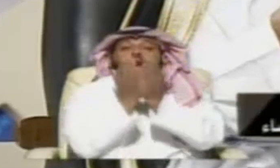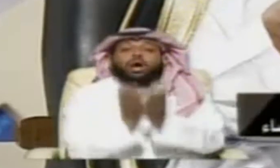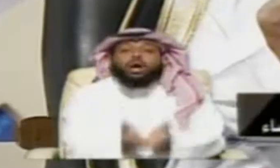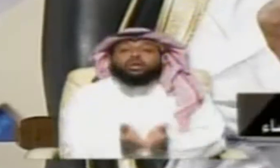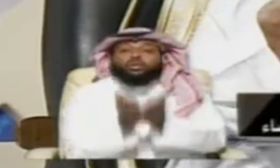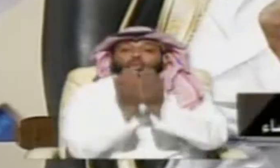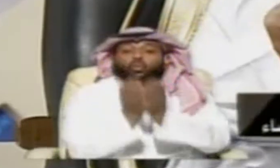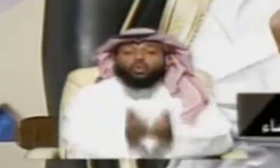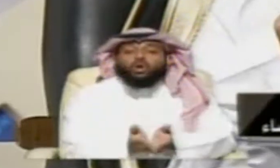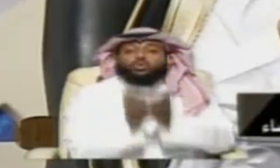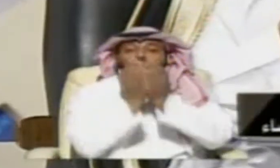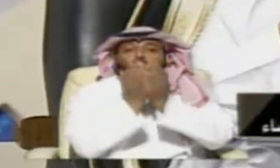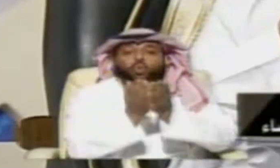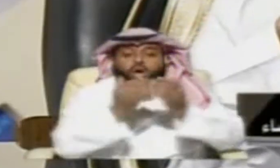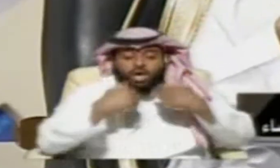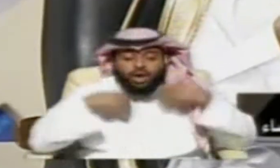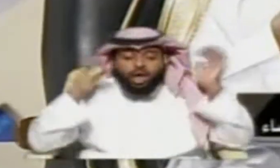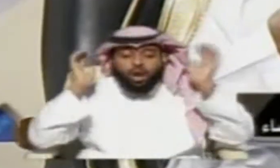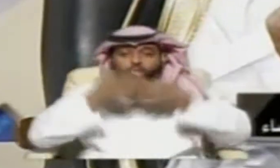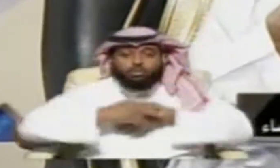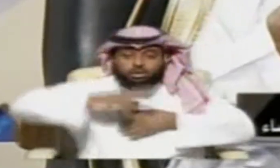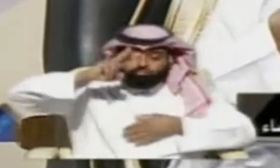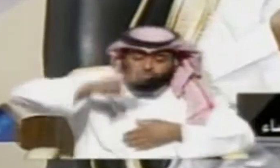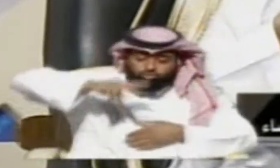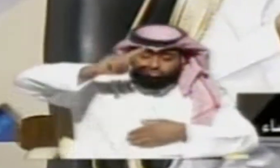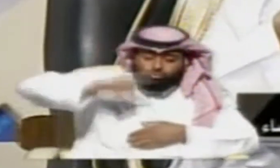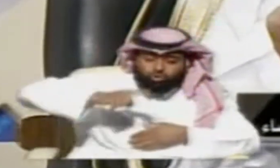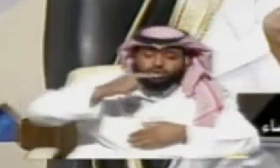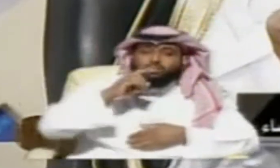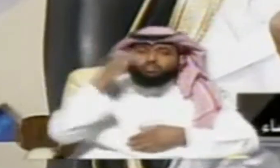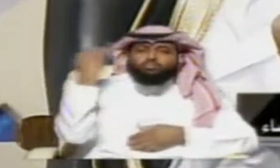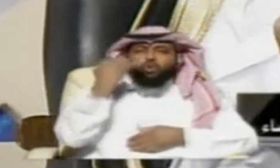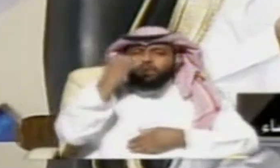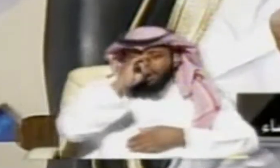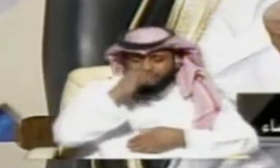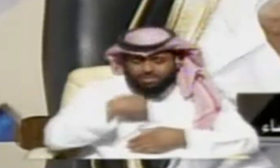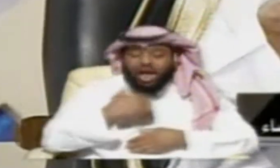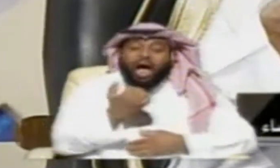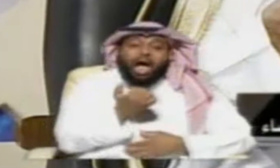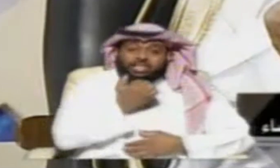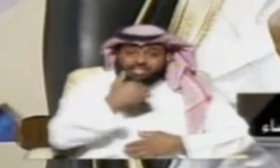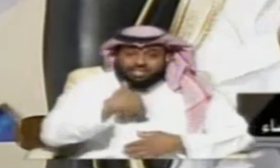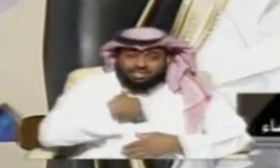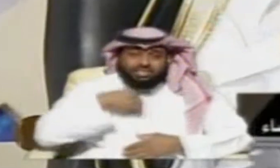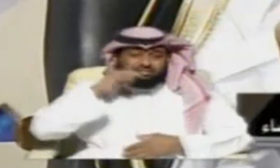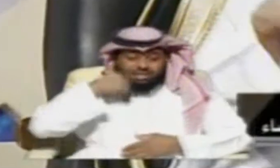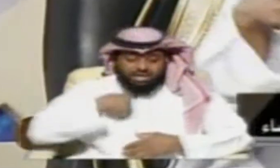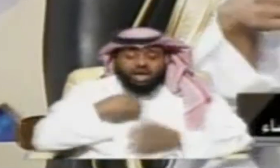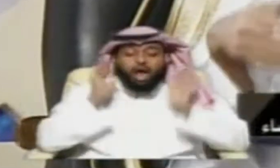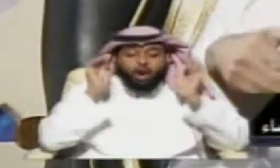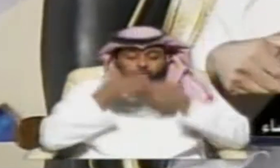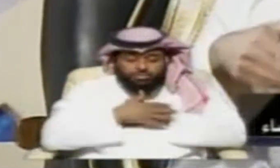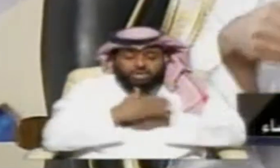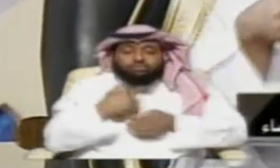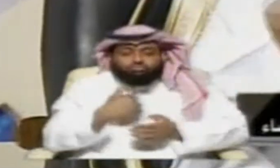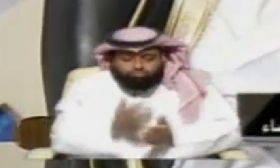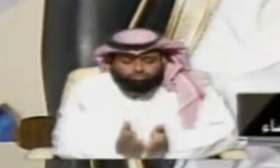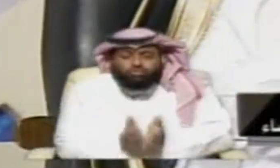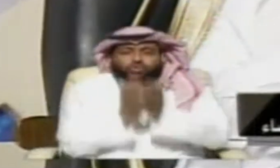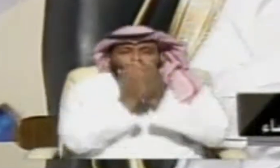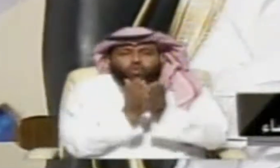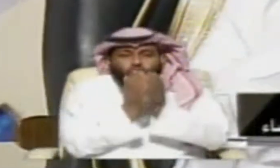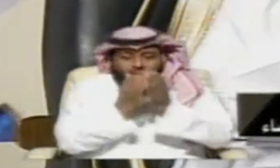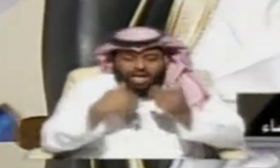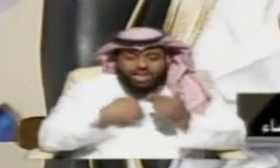ندعو لهم في قنوتنا في صلاة الوتر، كل واحد في دعائه الخاص، في أوقات الإجابة، في ساعة الإفطار،